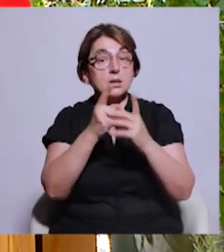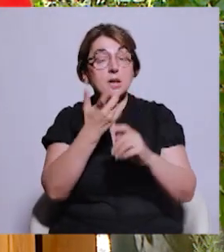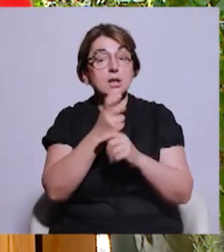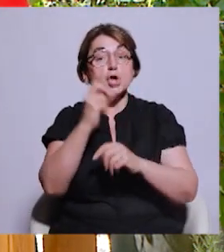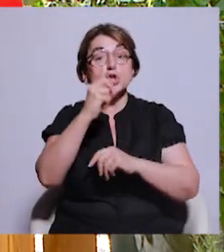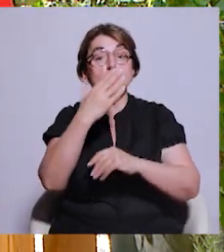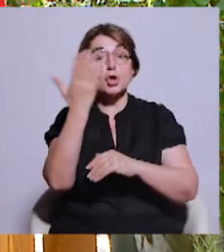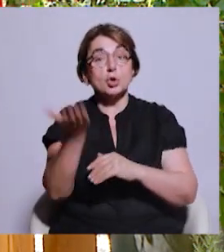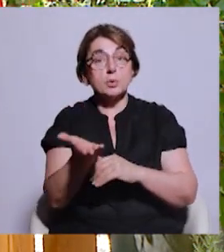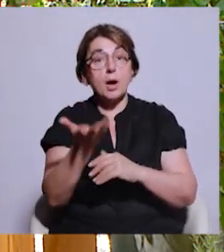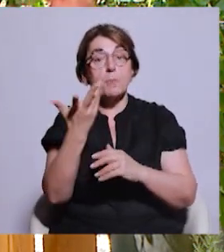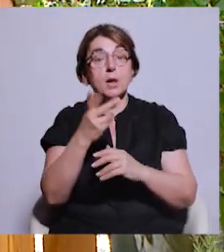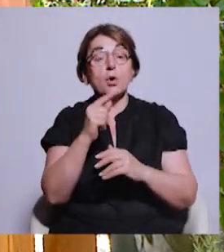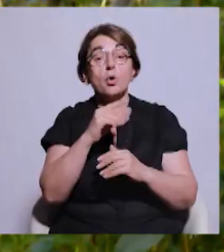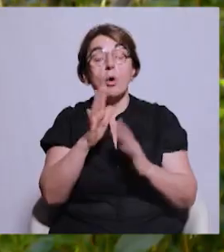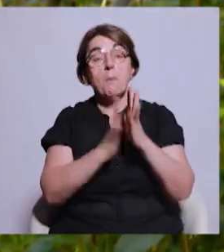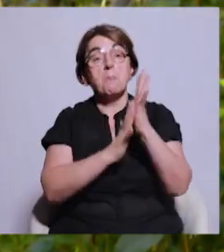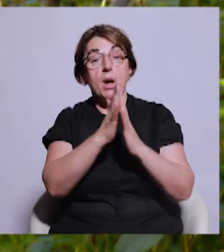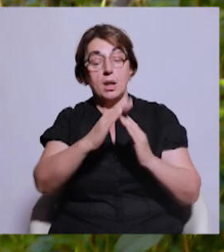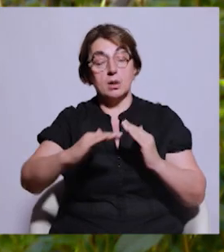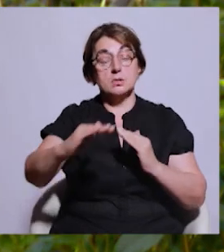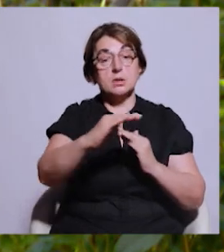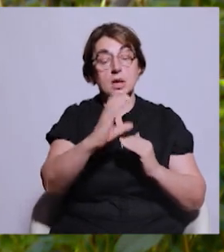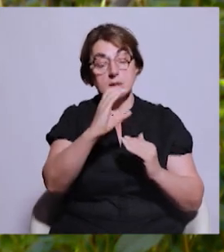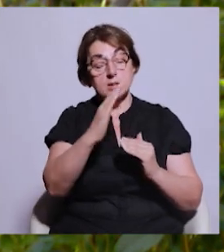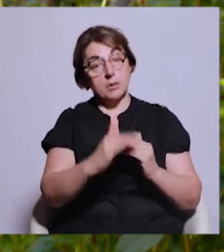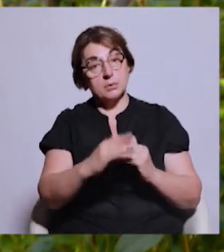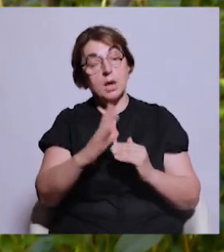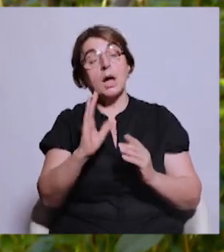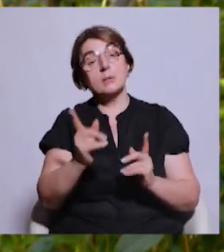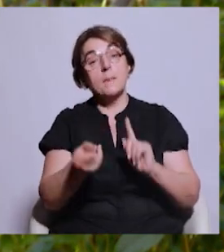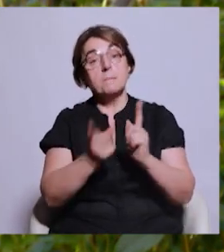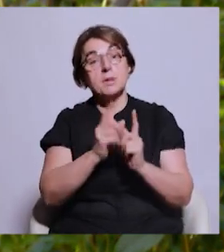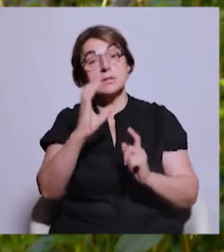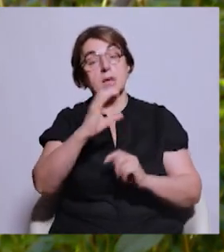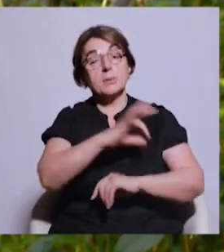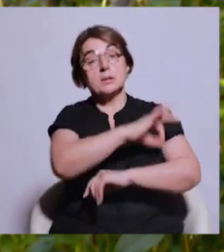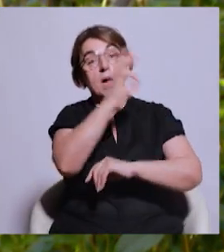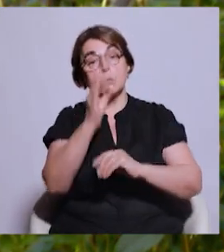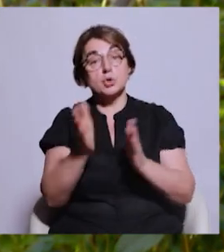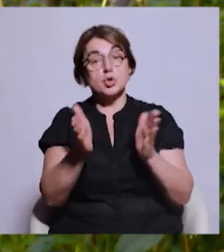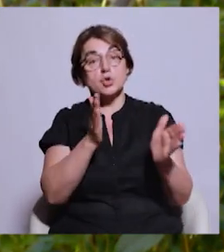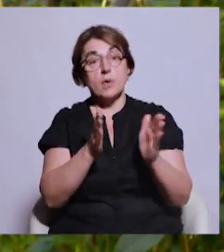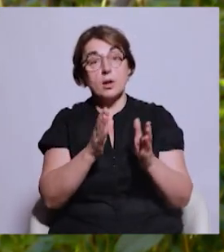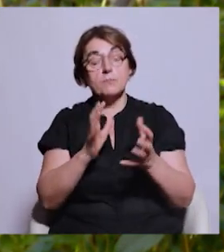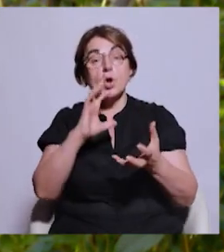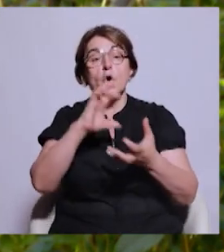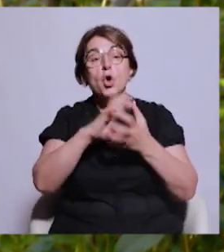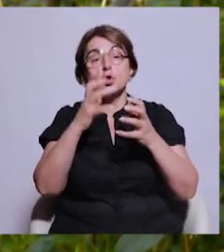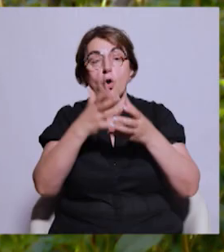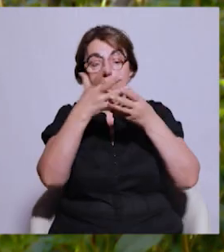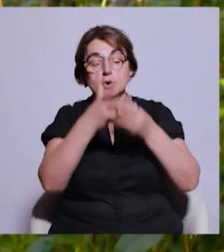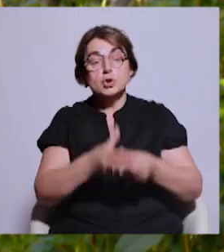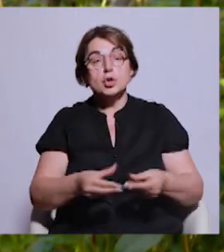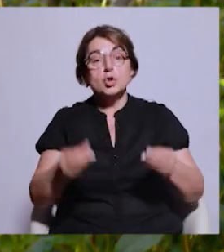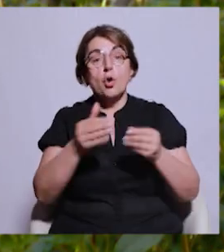არის ჩრდილოეთი მხარე, ბავშვობო. ხოლო ბალახოვანი ზედაპირები სამხრეთით ან სამხრეთ-აღმოსავლეთთან შუალედური მხარეა ხოლმე. თოვლის